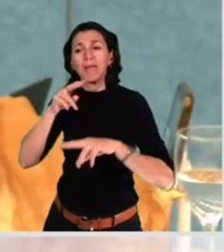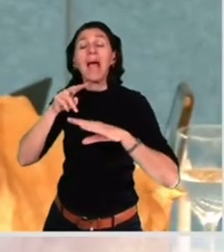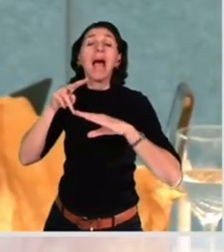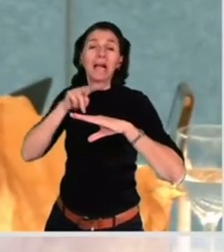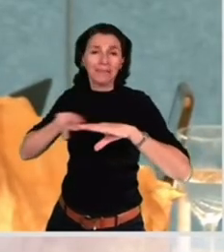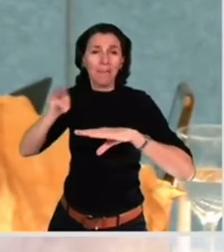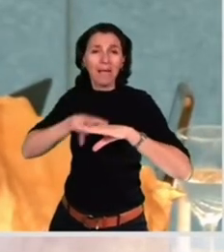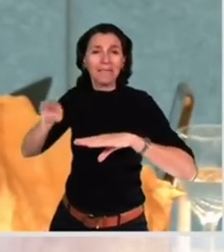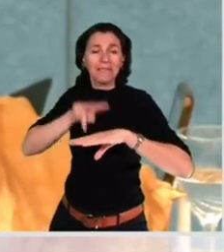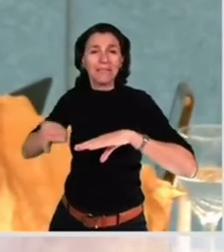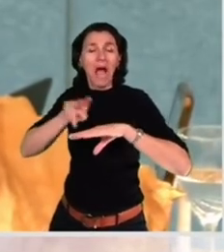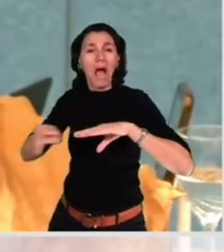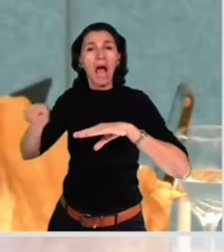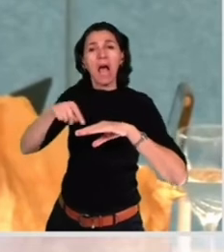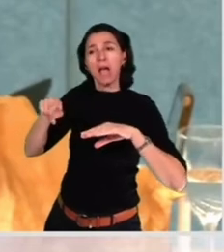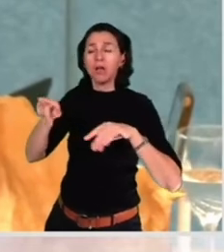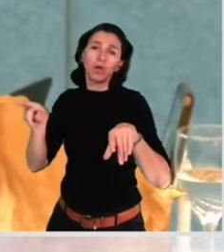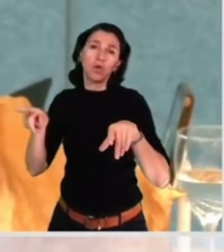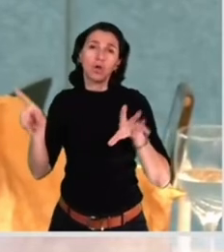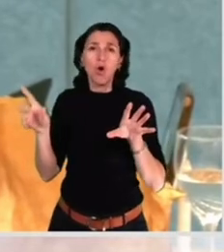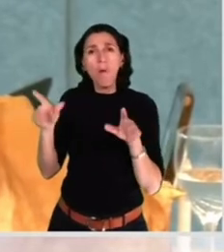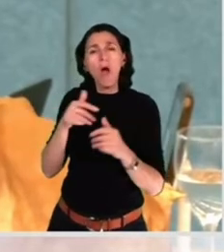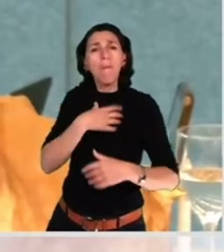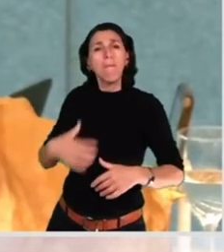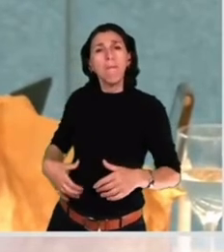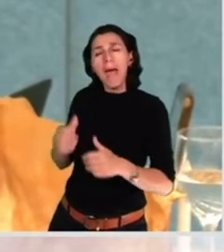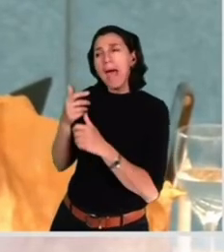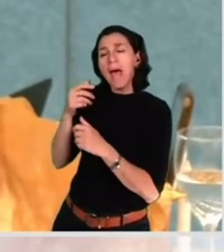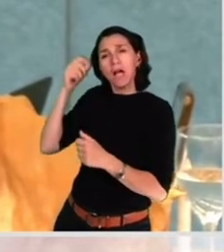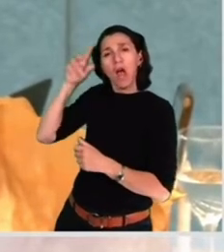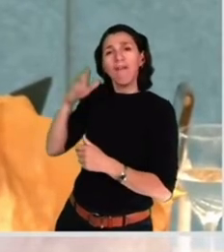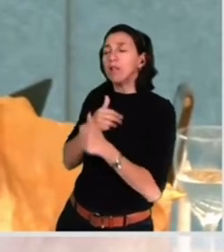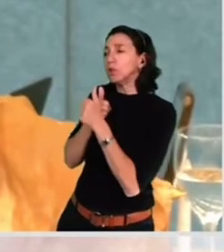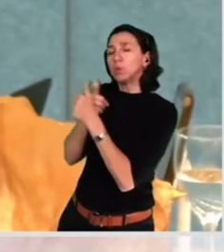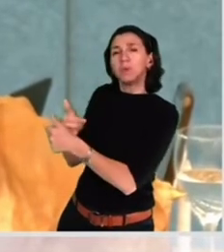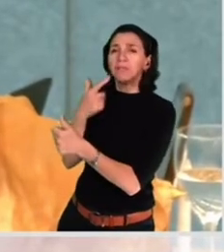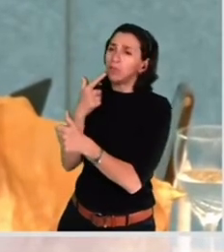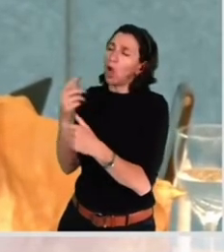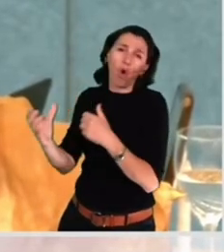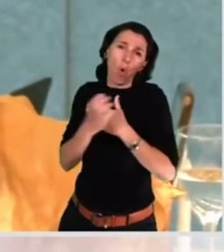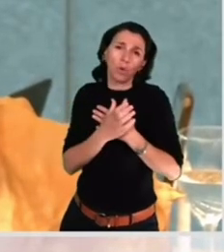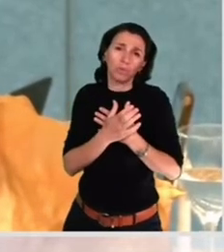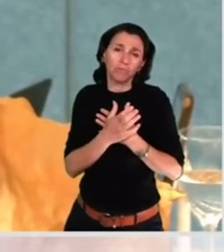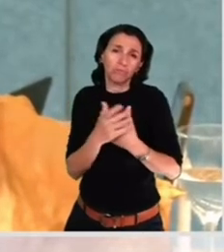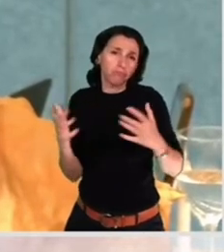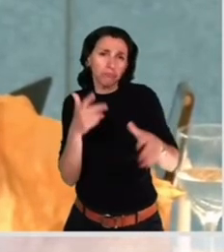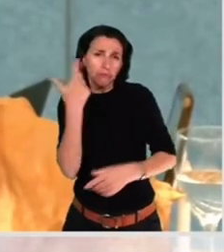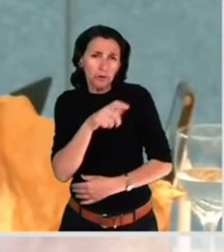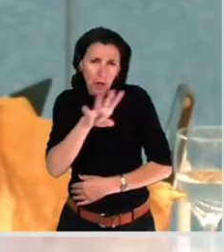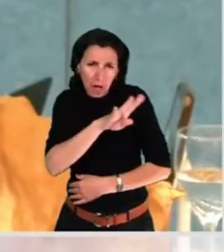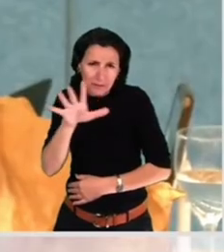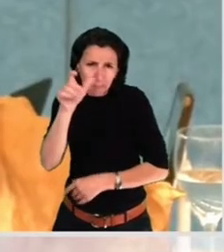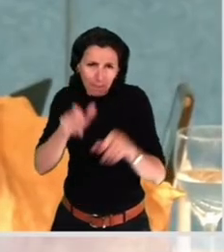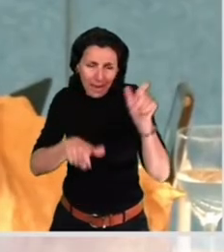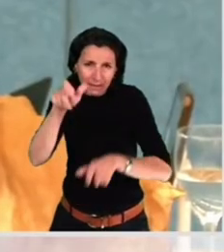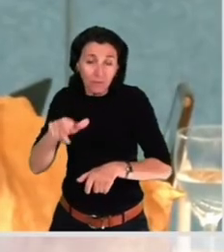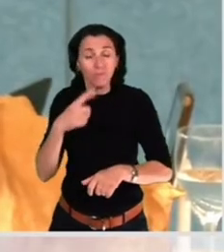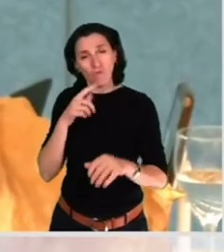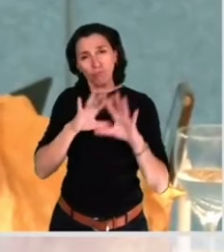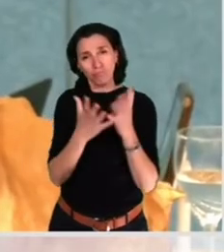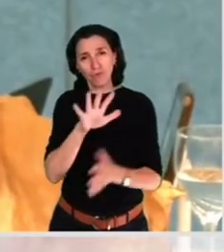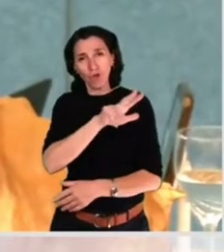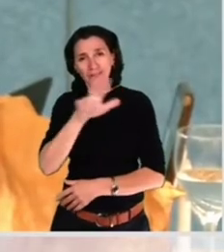qu'ils ont suivi l'avis de leur maire. Ces 245 habitants, 35% des contributeurs quand même,